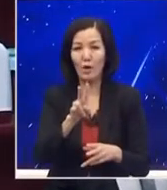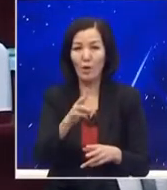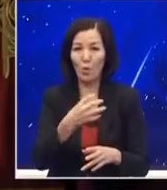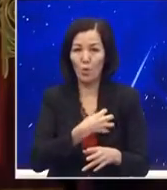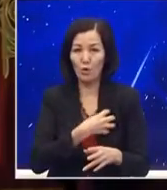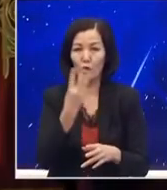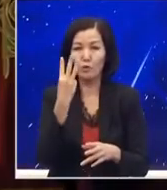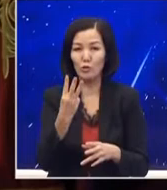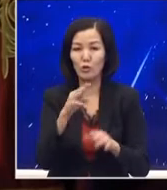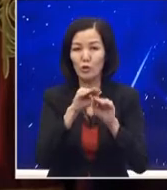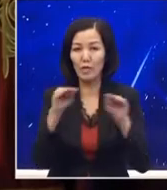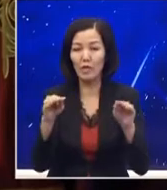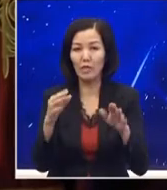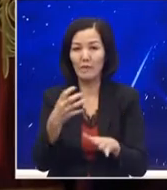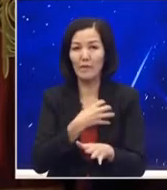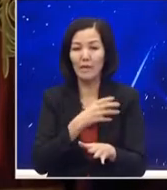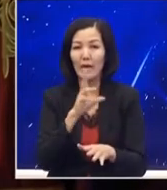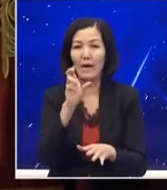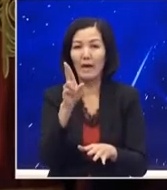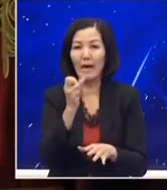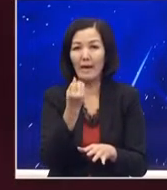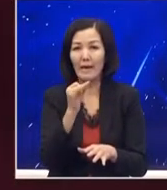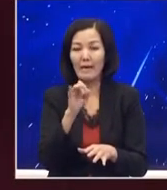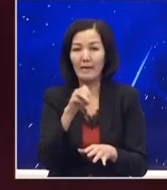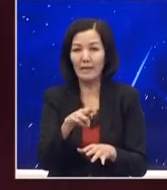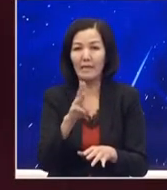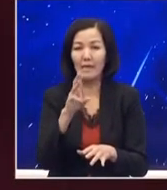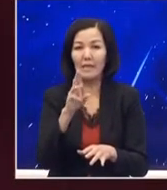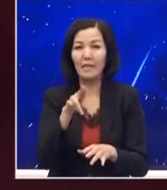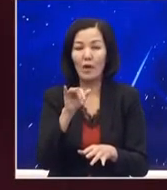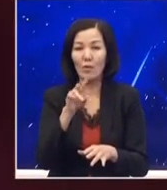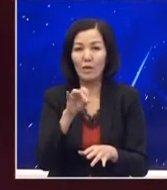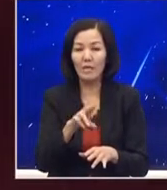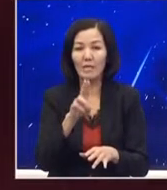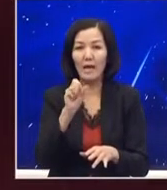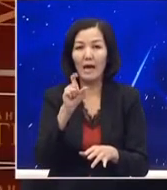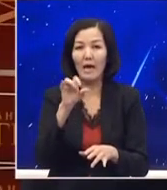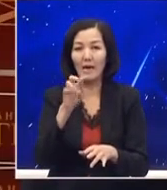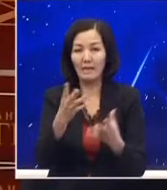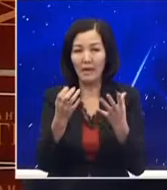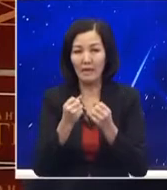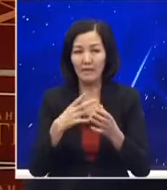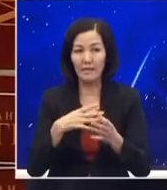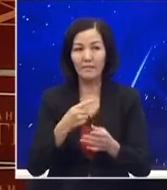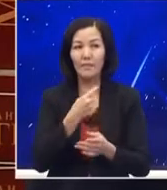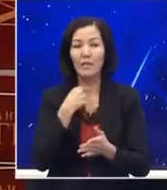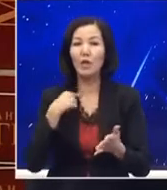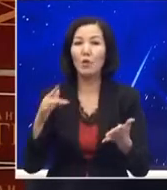Үшінші дәрежелі бұл марапатты Қайрат Елемесов, Дәулет Намазбаев, Ақан Хайрулин иеленді. Талдықорған